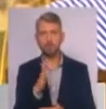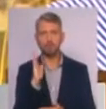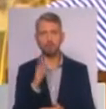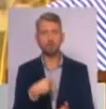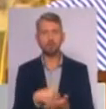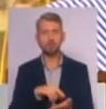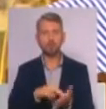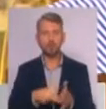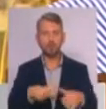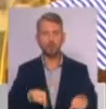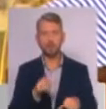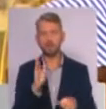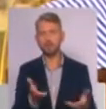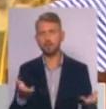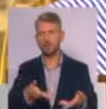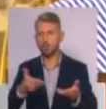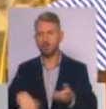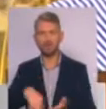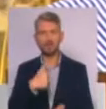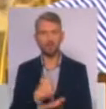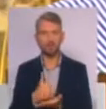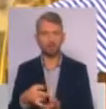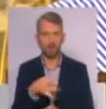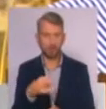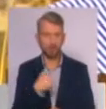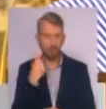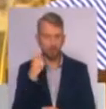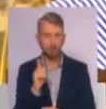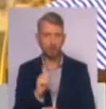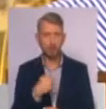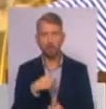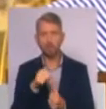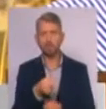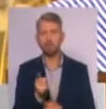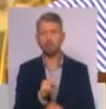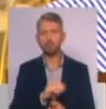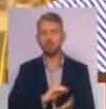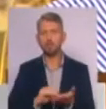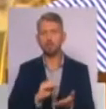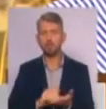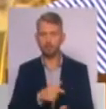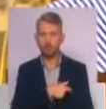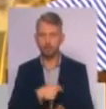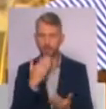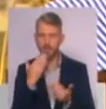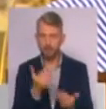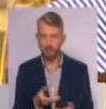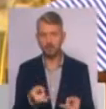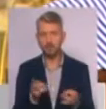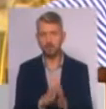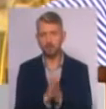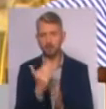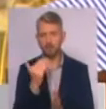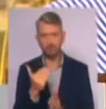бюджетна комісія, там будуть запрошені всі голови районів. І я думаю, що я, окрім того, що напишу депутатське звернення, залиште, будь ласка,